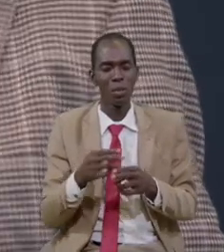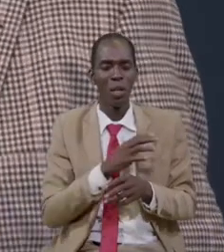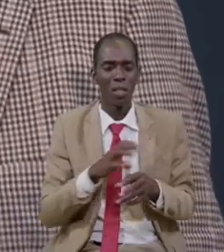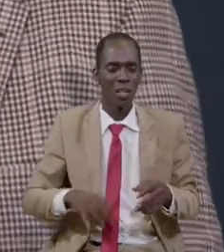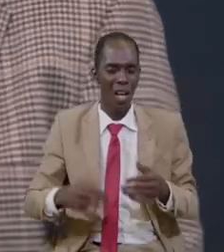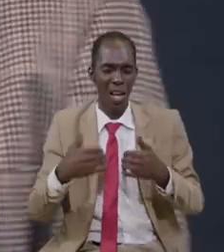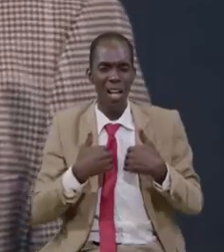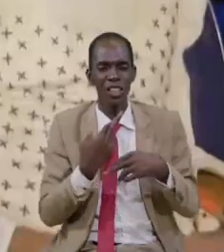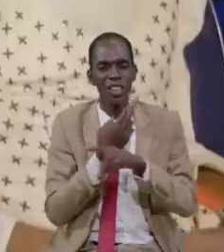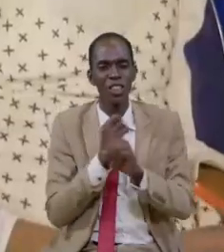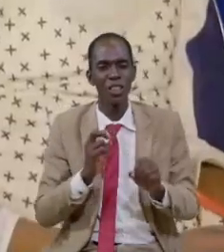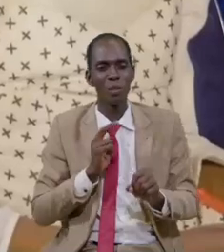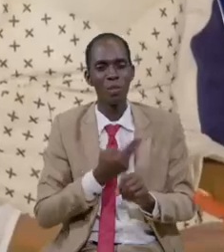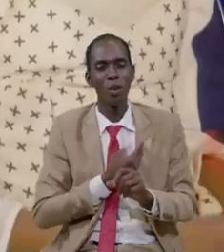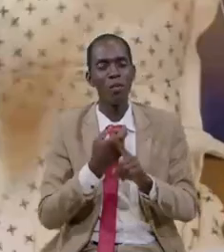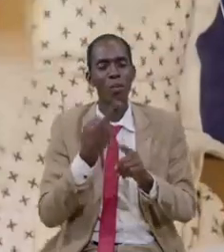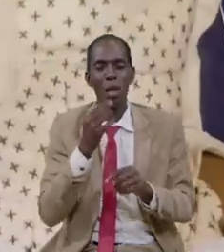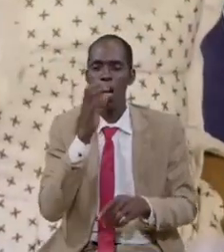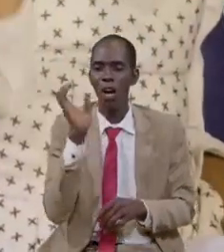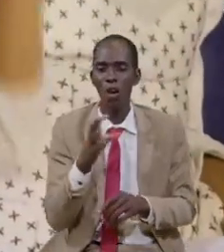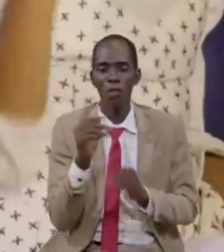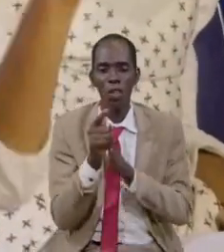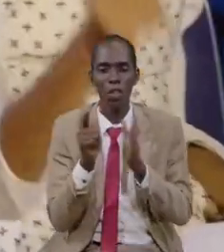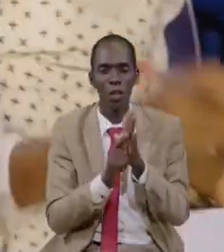la loi. Quelqu'un crie Amen!